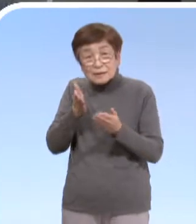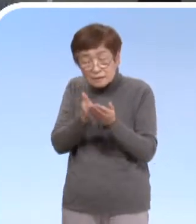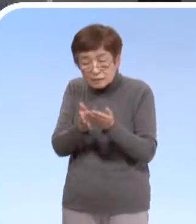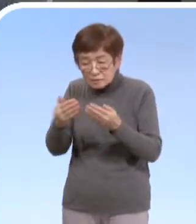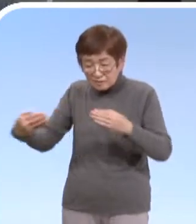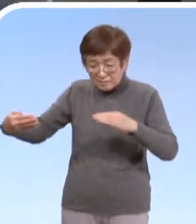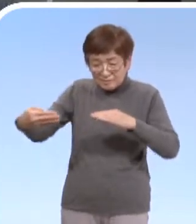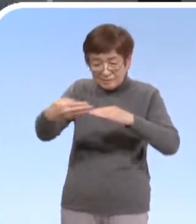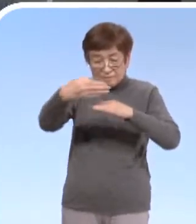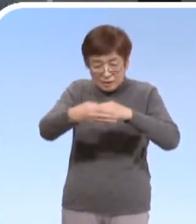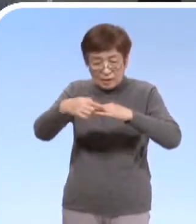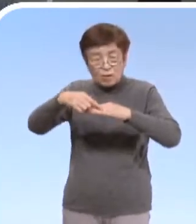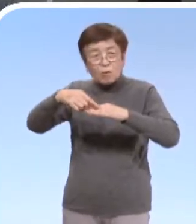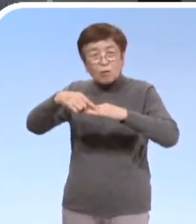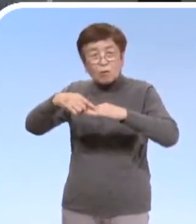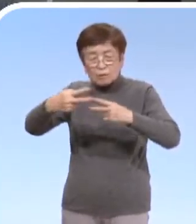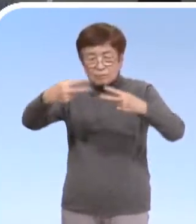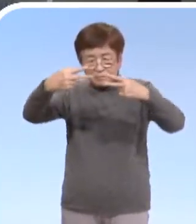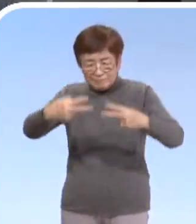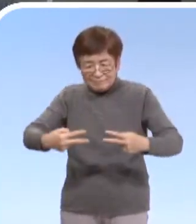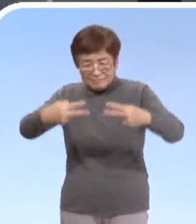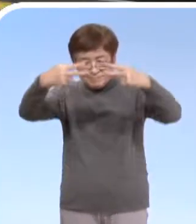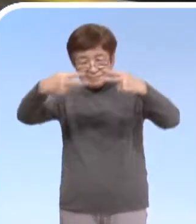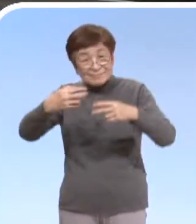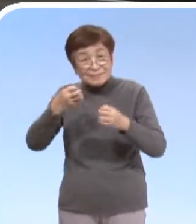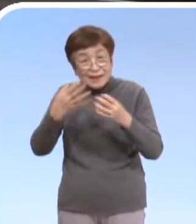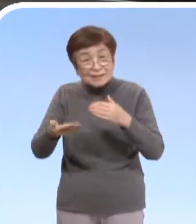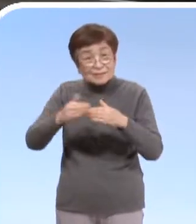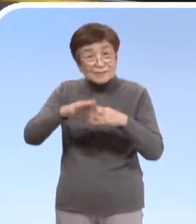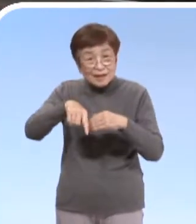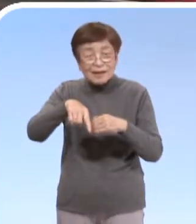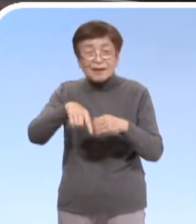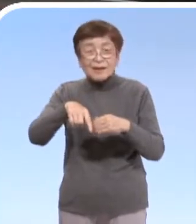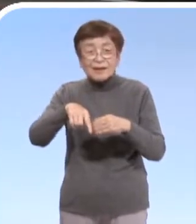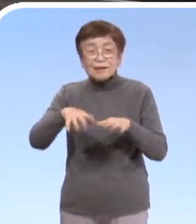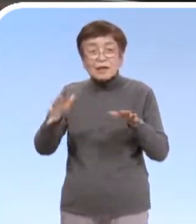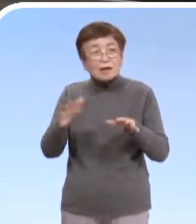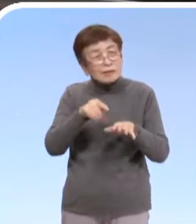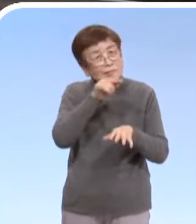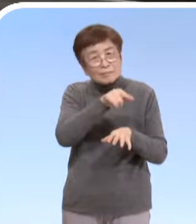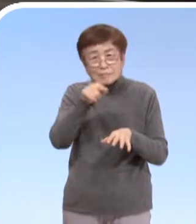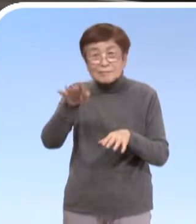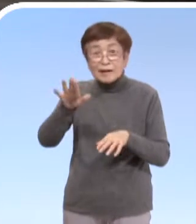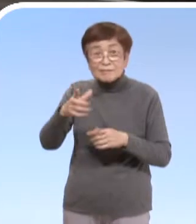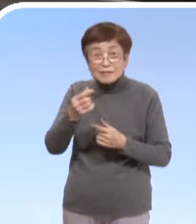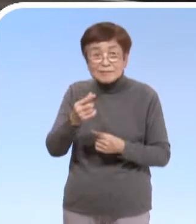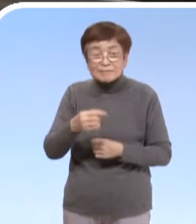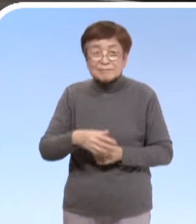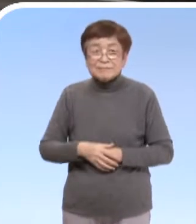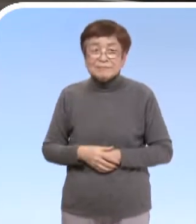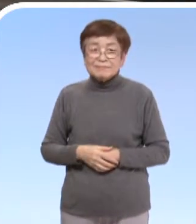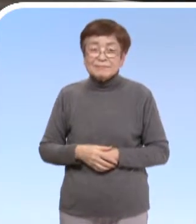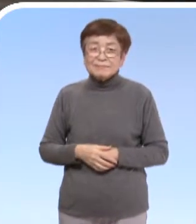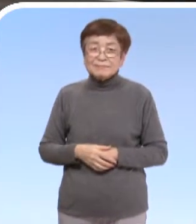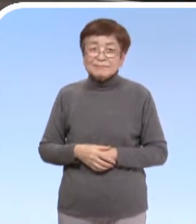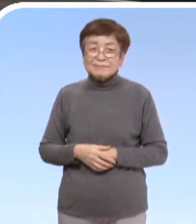めるために設置されている昇降式のホーム柵、最近よく見かけるようになりました